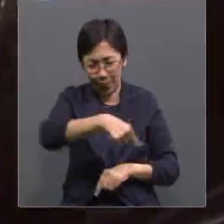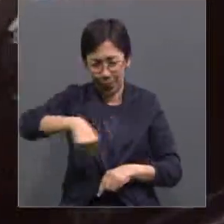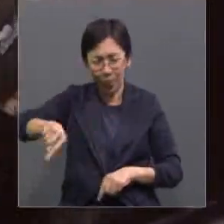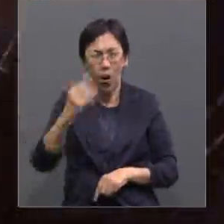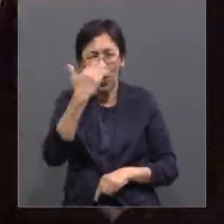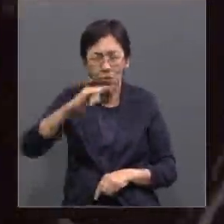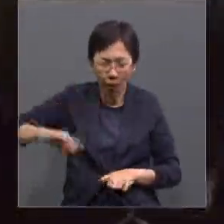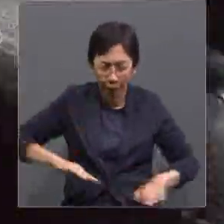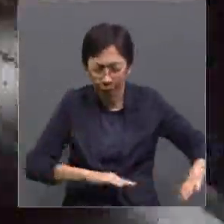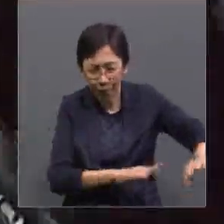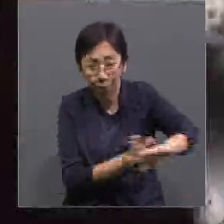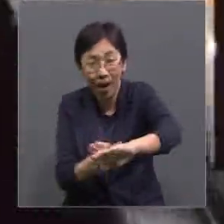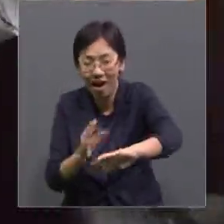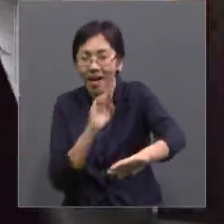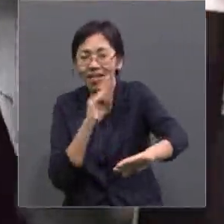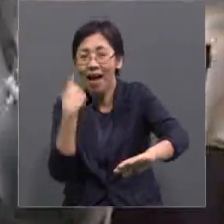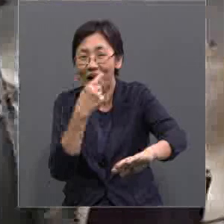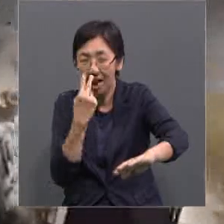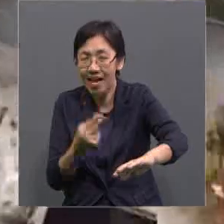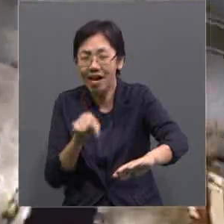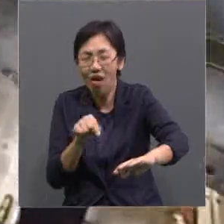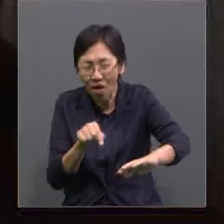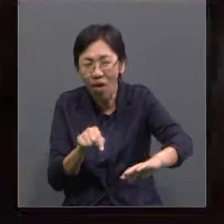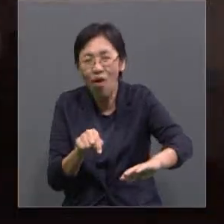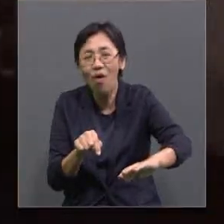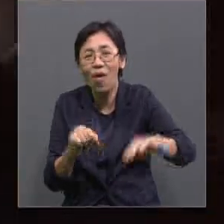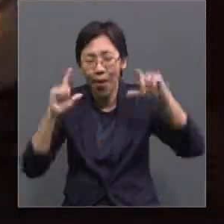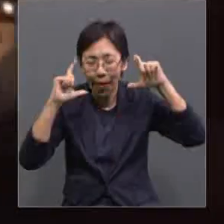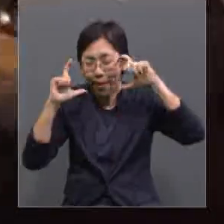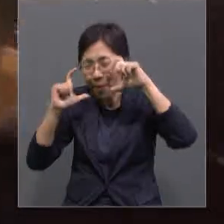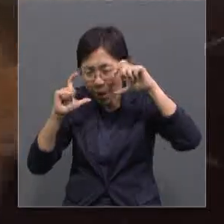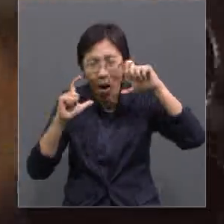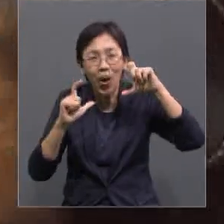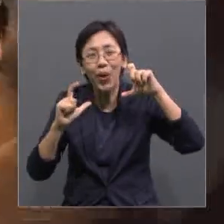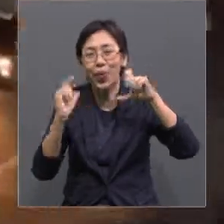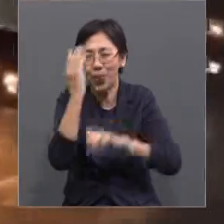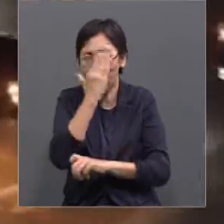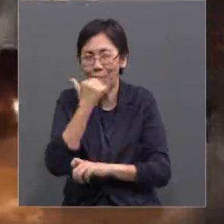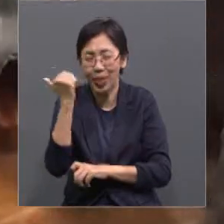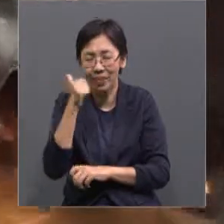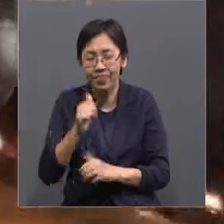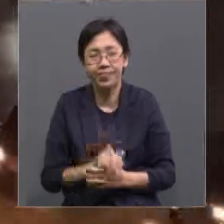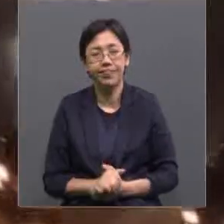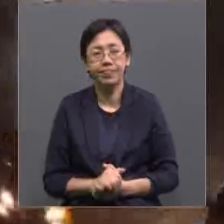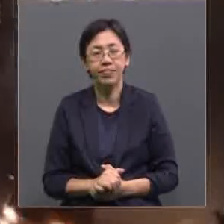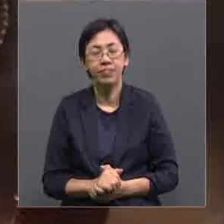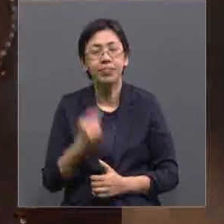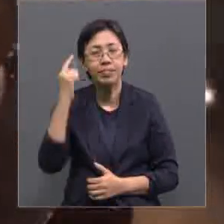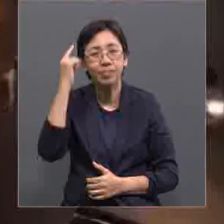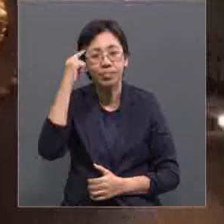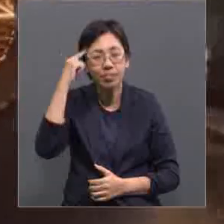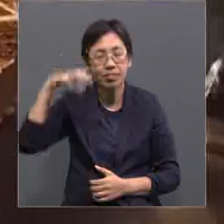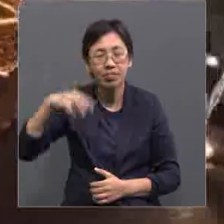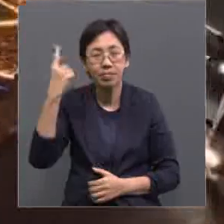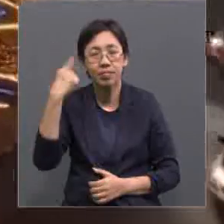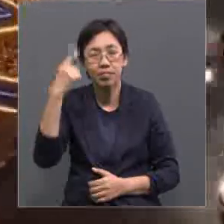วยงามสุดๆหากใครผ่านไปผ่านมาก็สามารถแวะไปเก็บภาพสวยๆกันได้นะคะสำหรับการคาดการณ์ของสำนักงานการท่อง